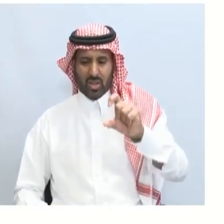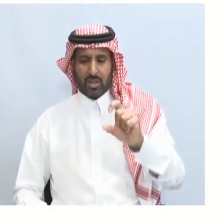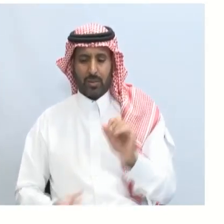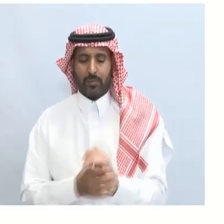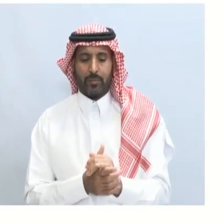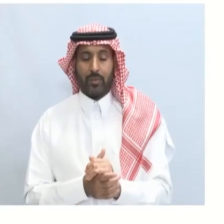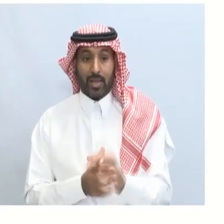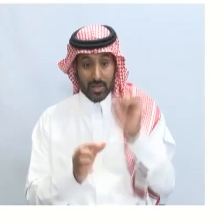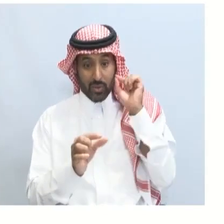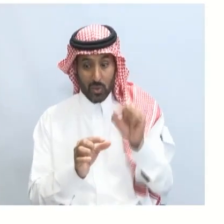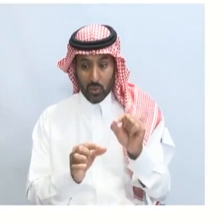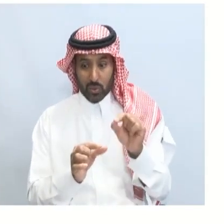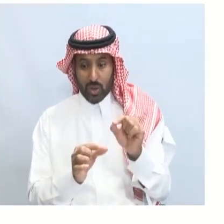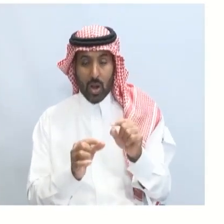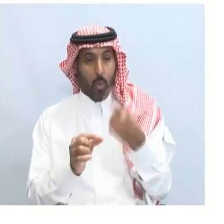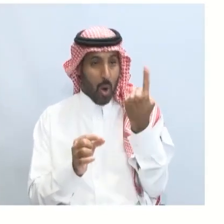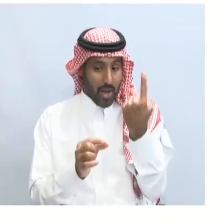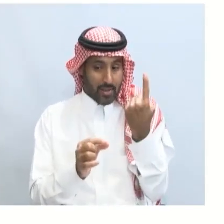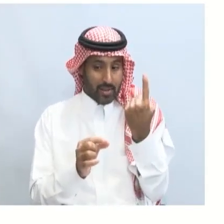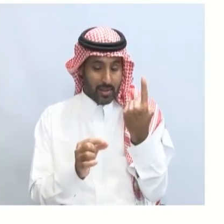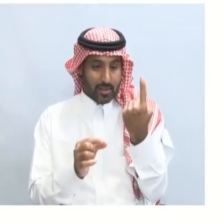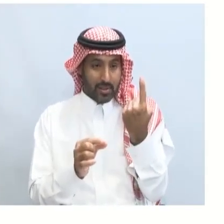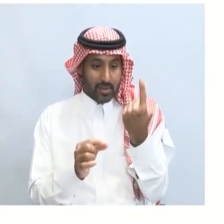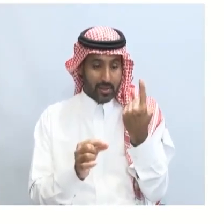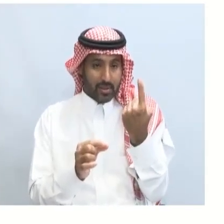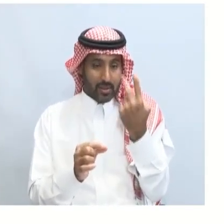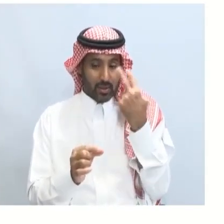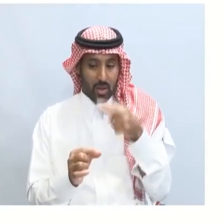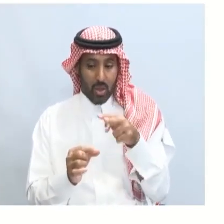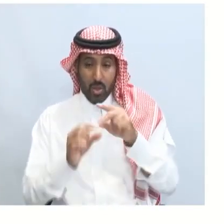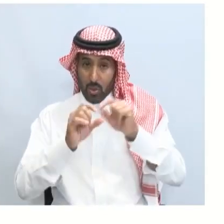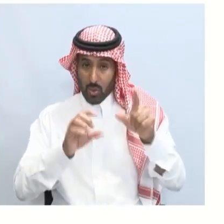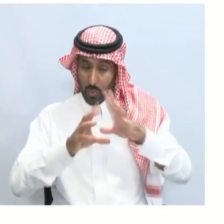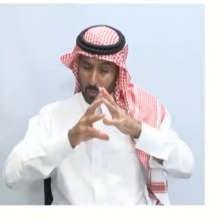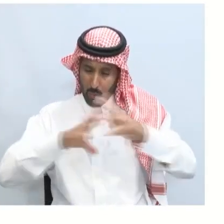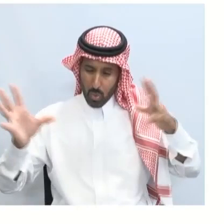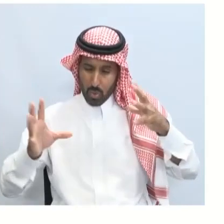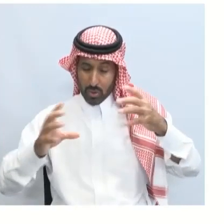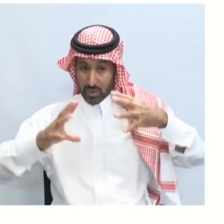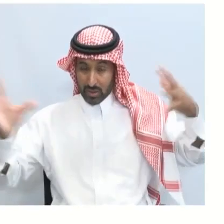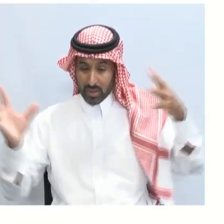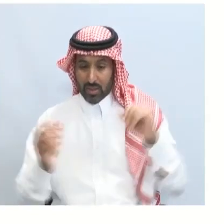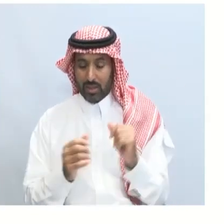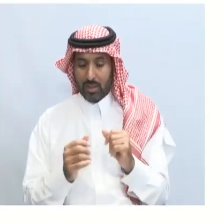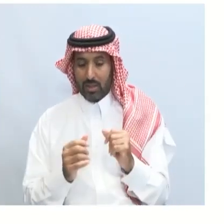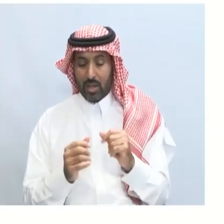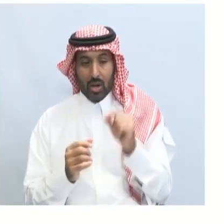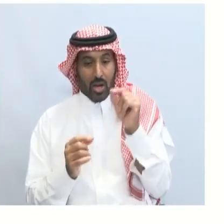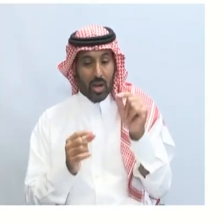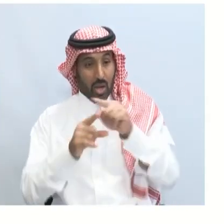او النقطه المفرده وترى نظريه الانفجار العظيم ان الكون